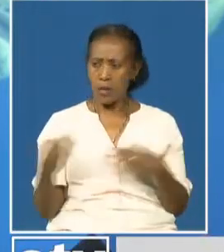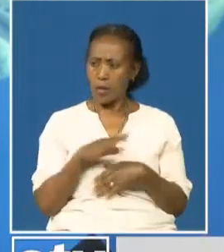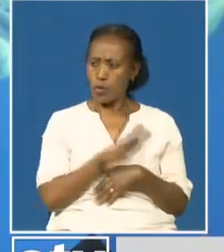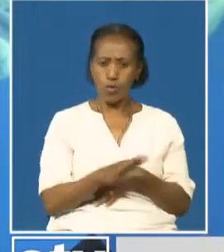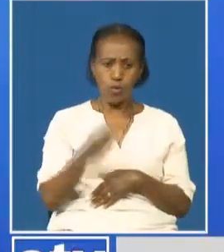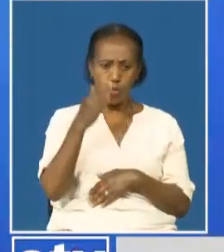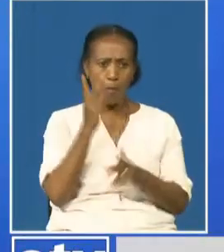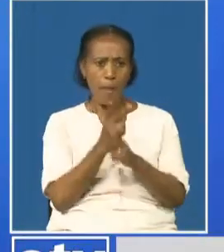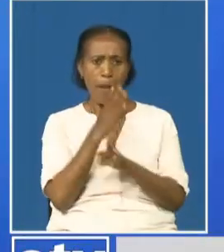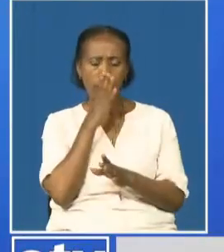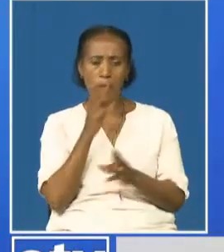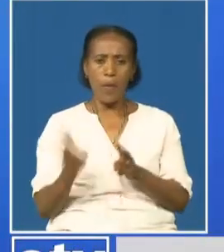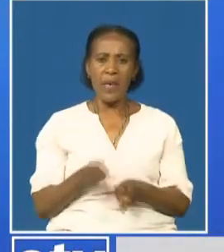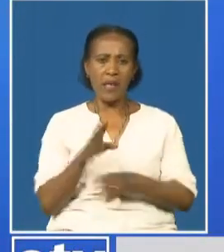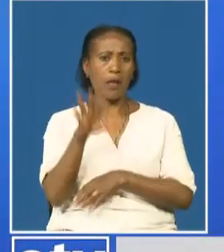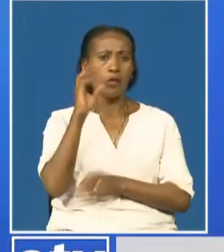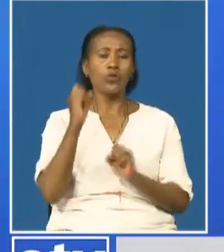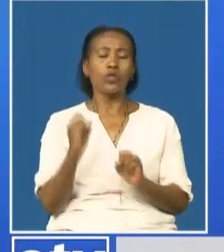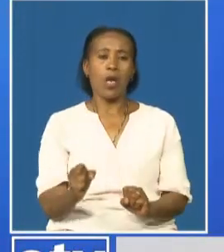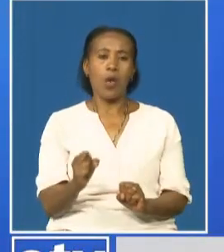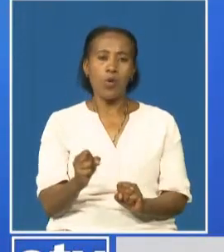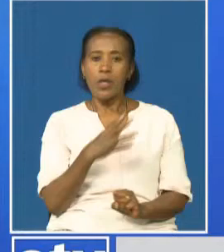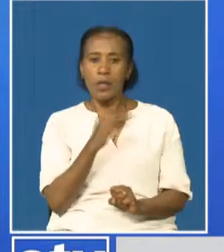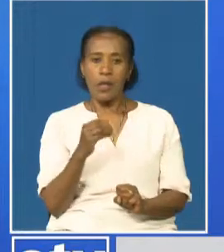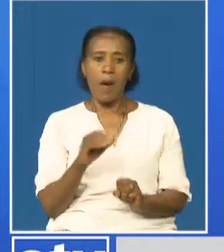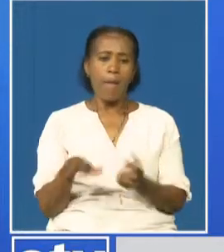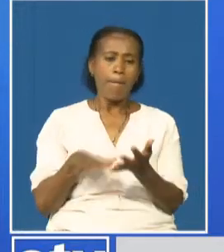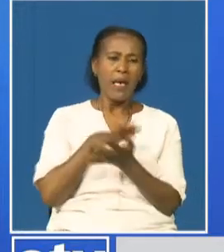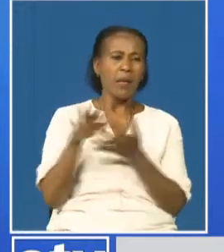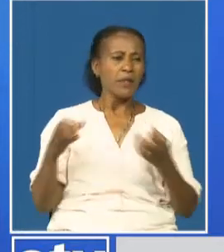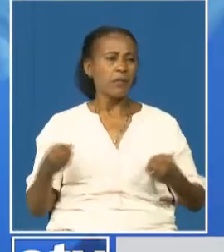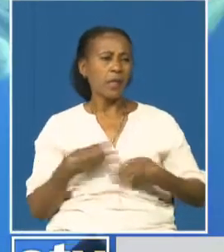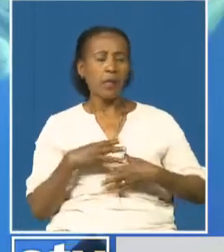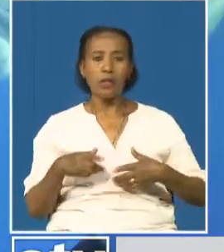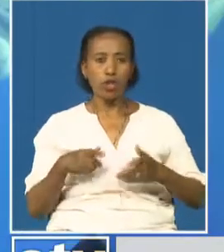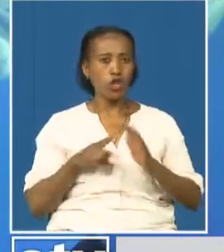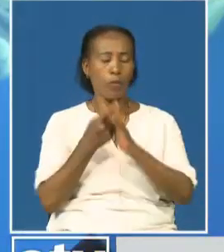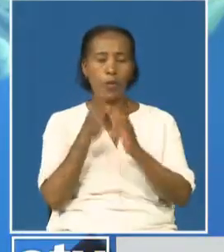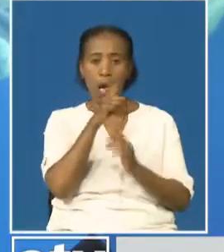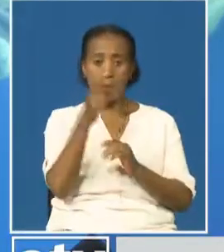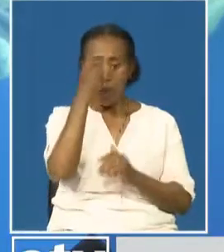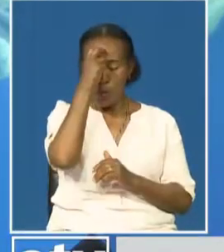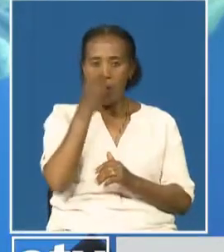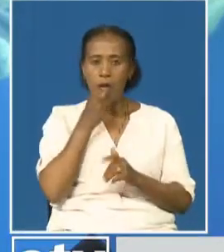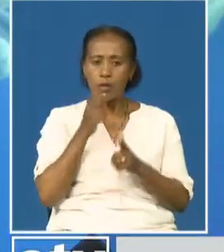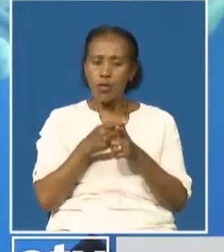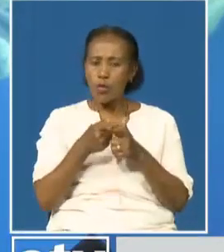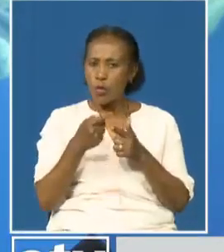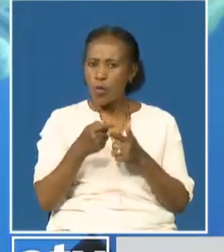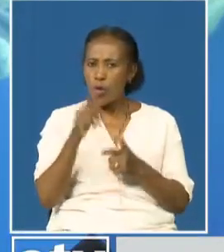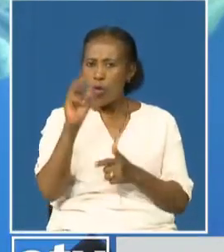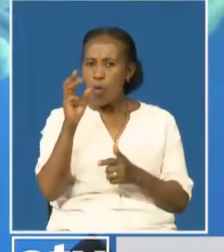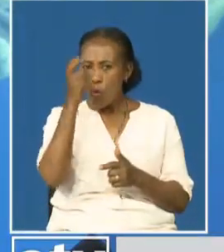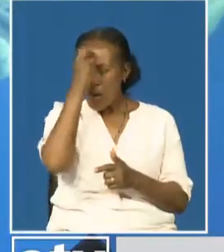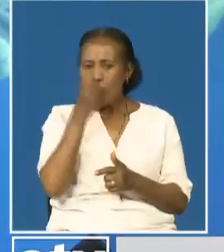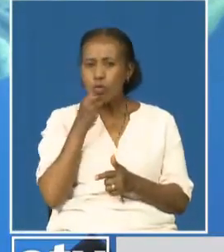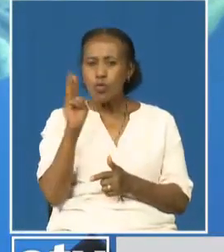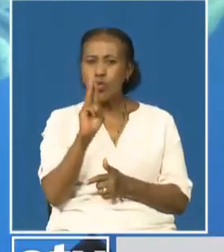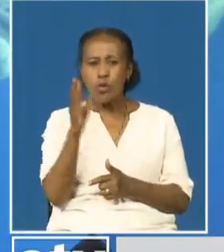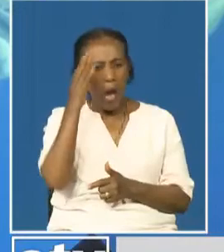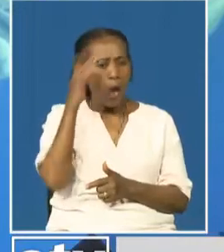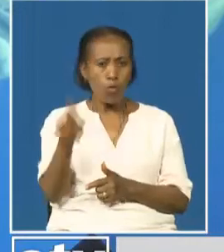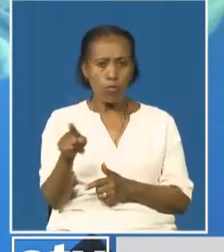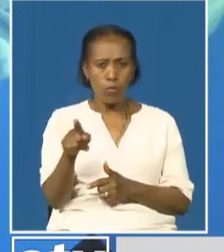ልጆቻቸውን በማይጠብቋቸው መንገድ ያገኟቸዋል እና መረበሽ፣ መደንገጥ ይጀምራሉ። አንዳንድ ወላጆች እንደውም ልጆቻቸው ሱሰኛ እንደሆኑ እንኳን